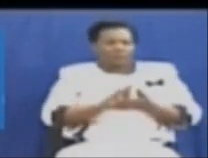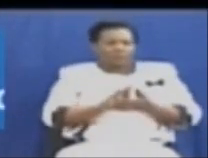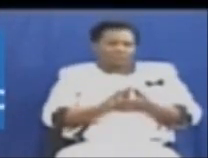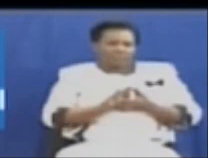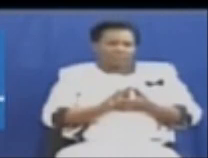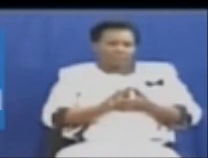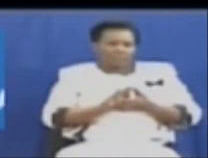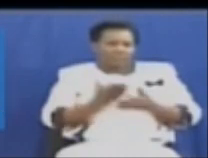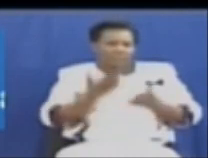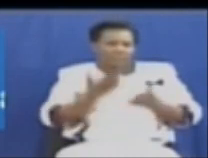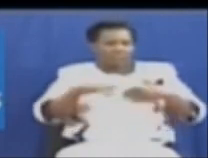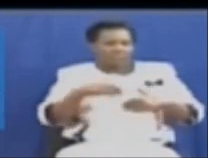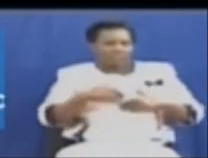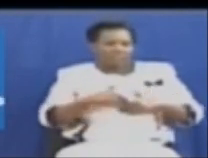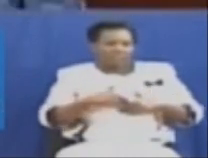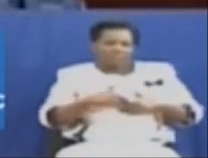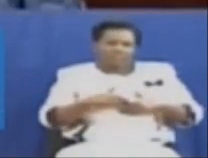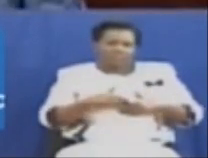Mheshimiwa Naibu Spika,